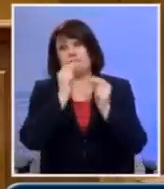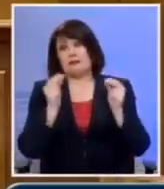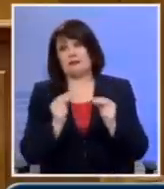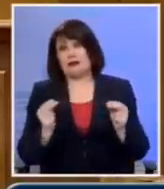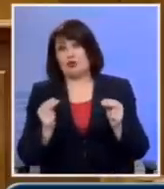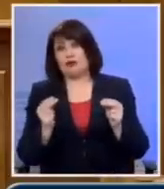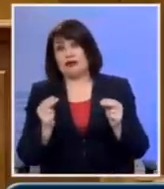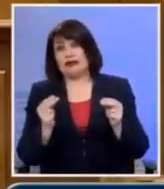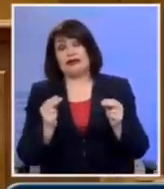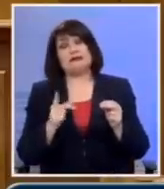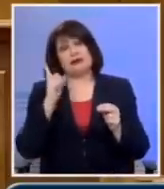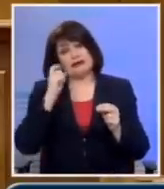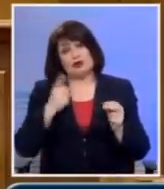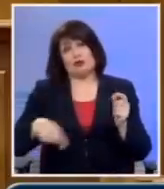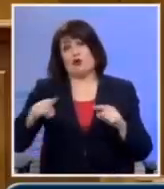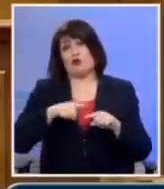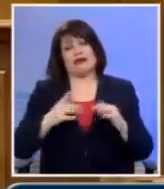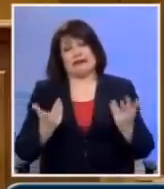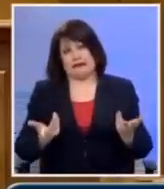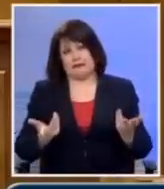των πολιτικών είναι φυσικά γνωστά σε όλους μας.